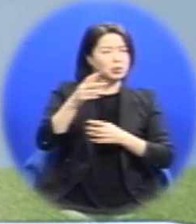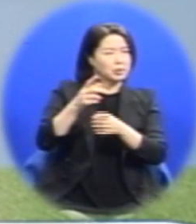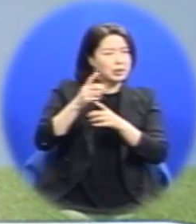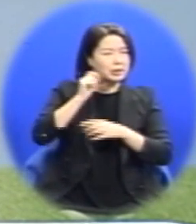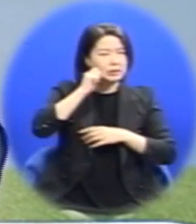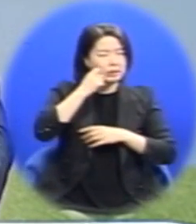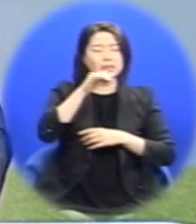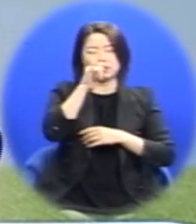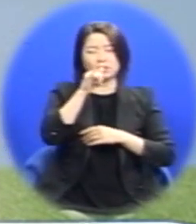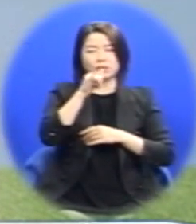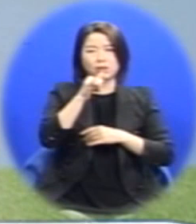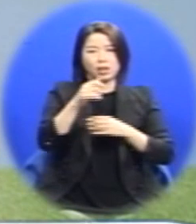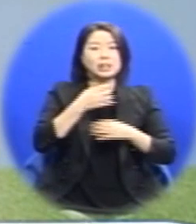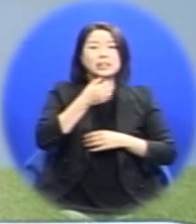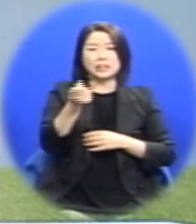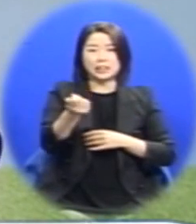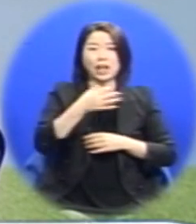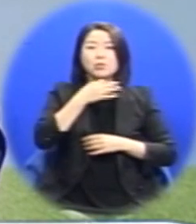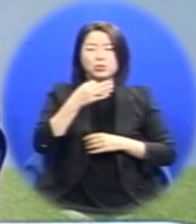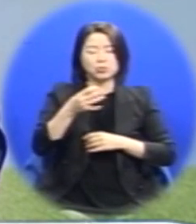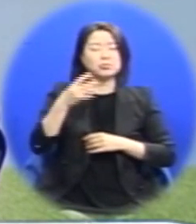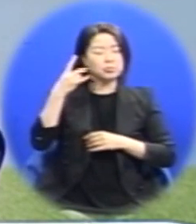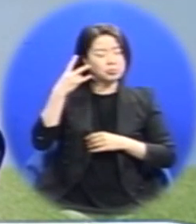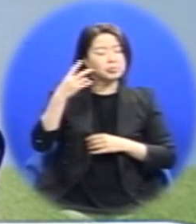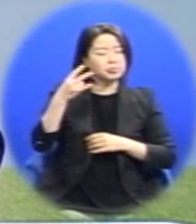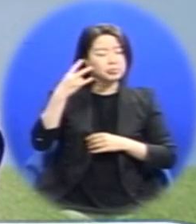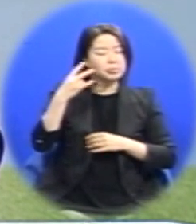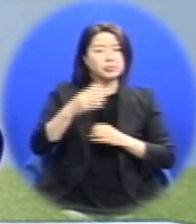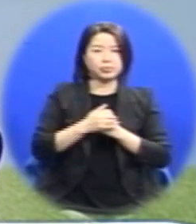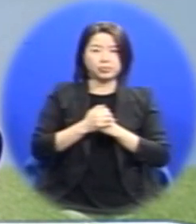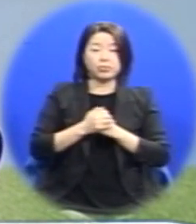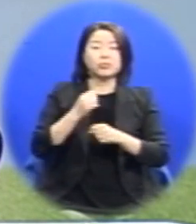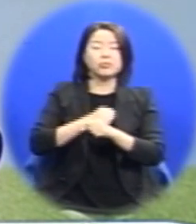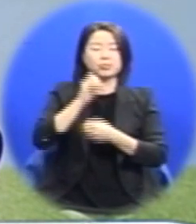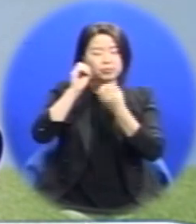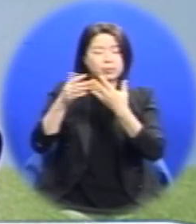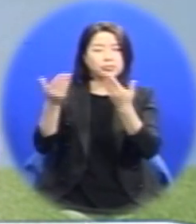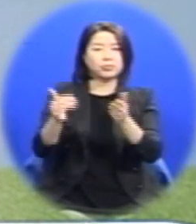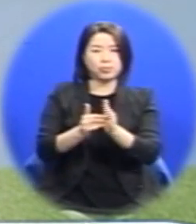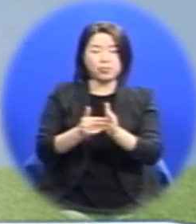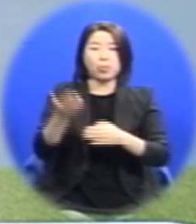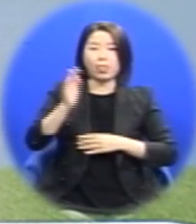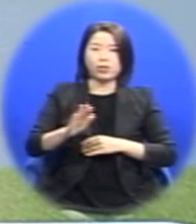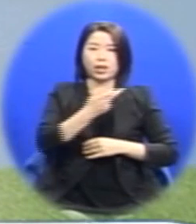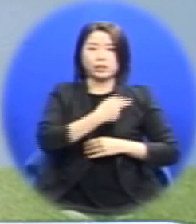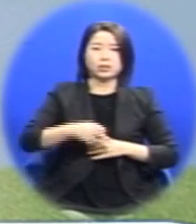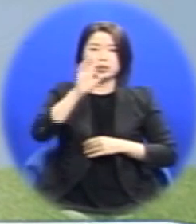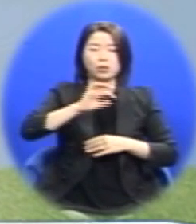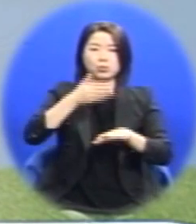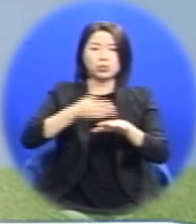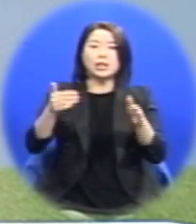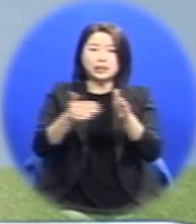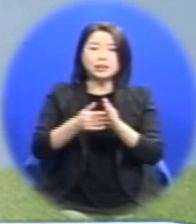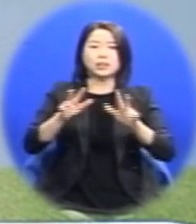싶었습니다. 기어 들어가는 목소리로 네, 예, 했습니다. 그런데 제자 훈련이 마치는